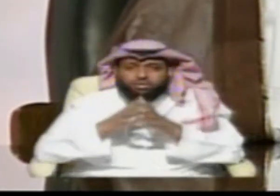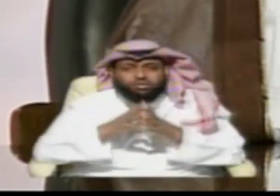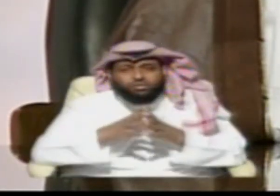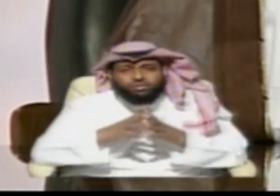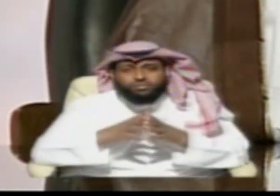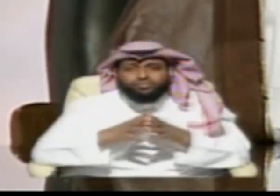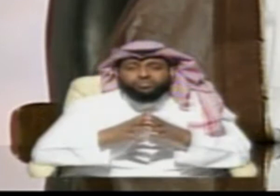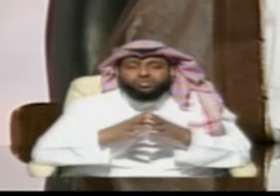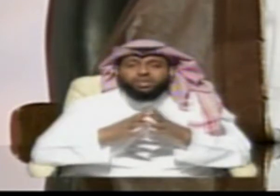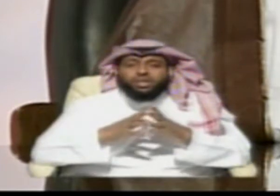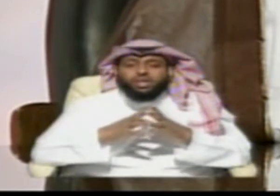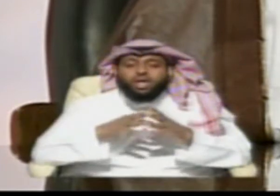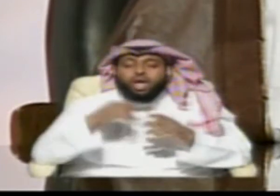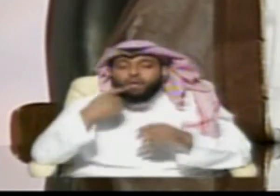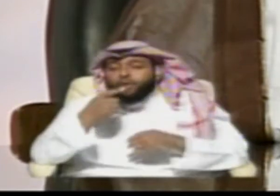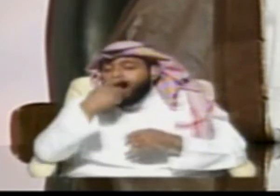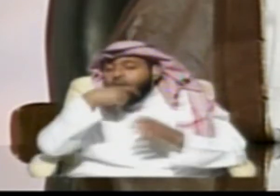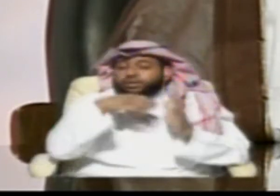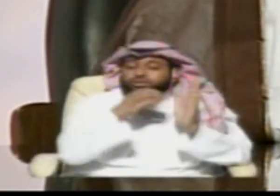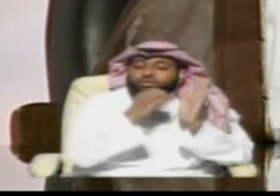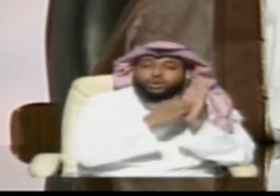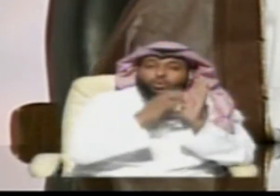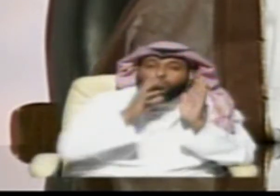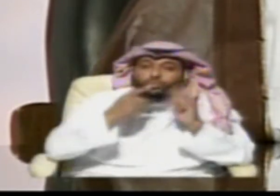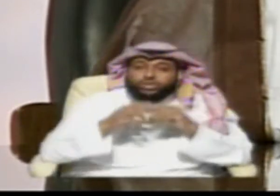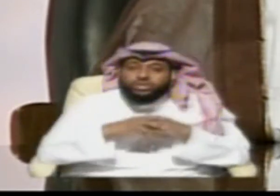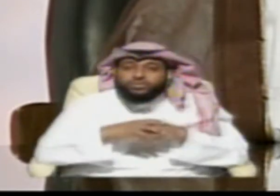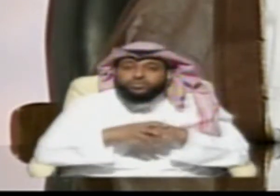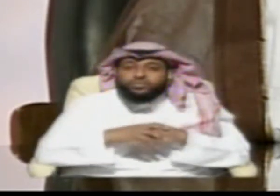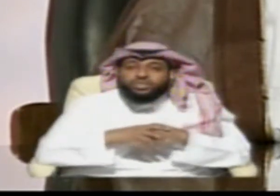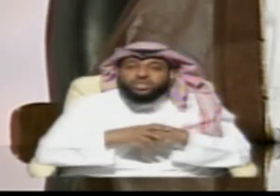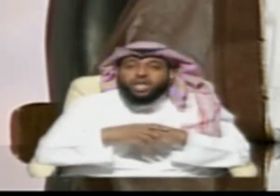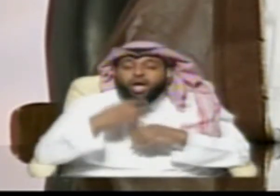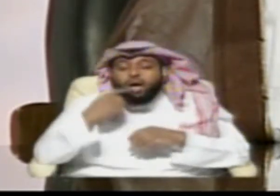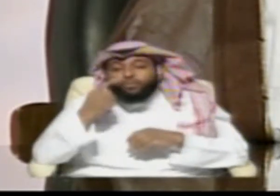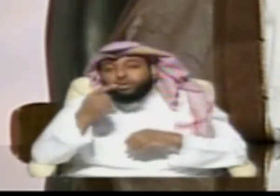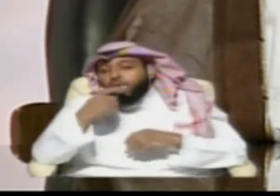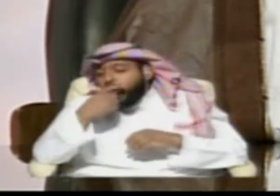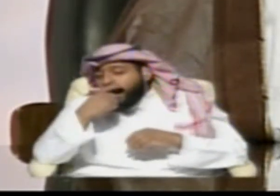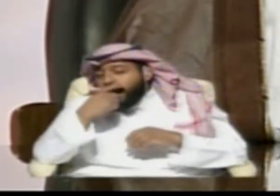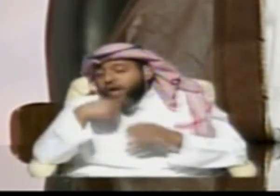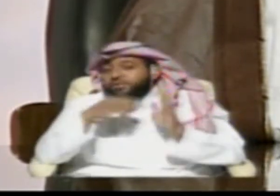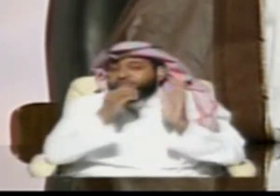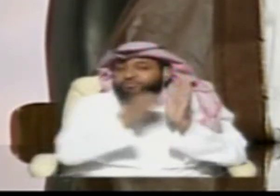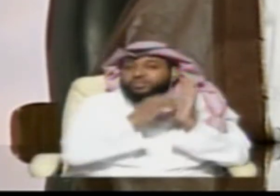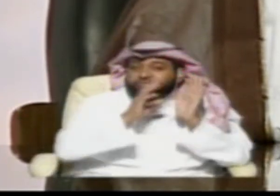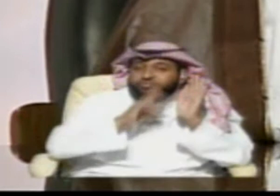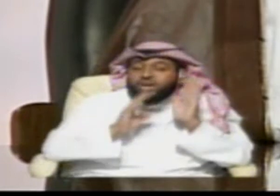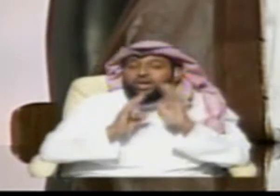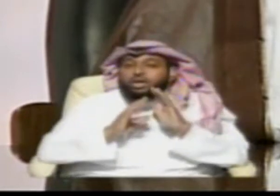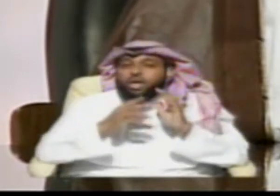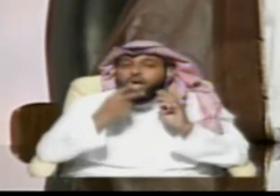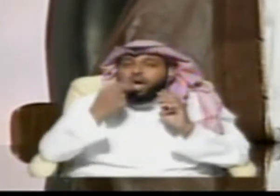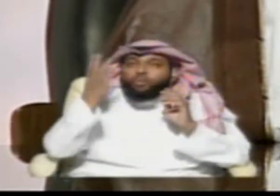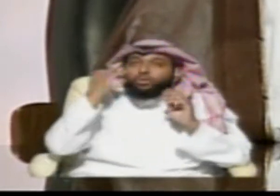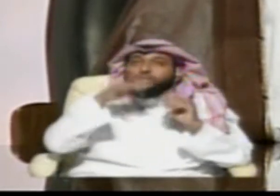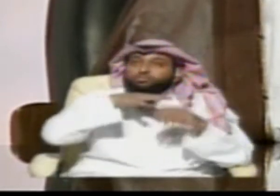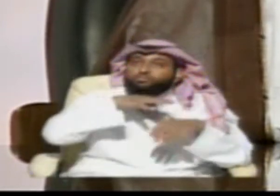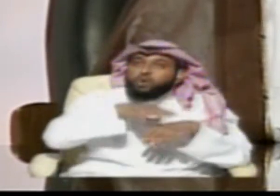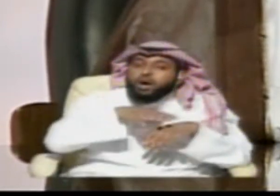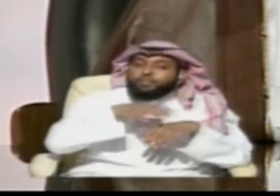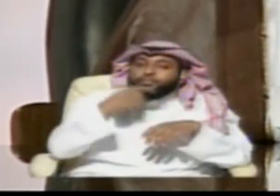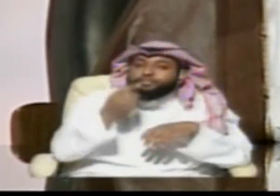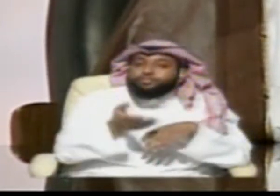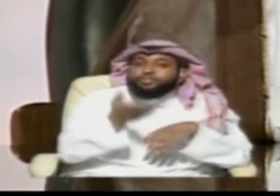ماء وطين، فكان ليلة فكان ذلك في فجر يوم 21 من تلك السنة،